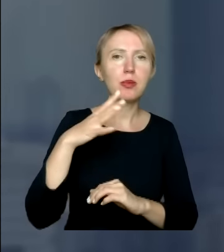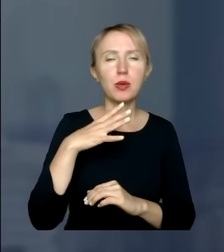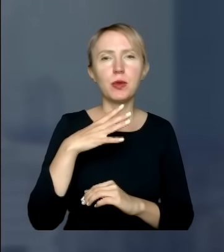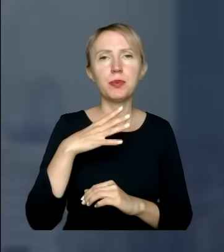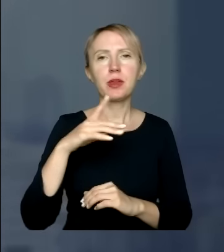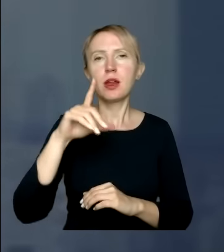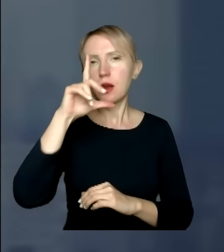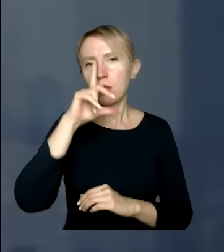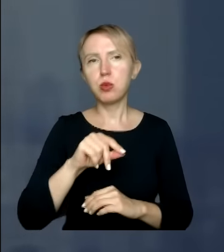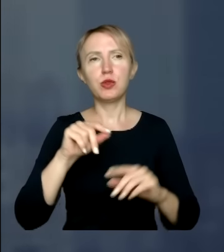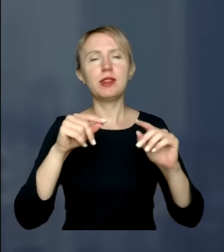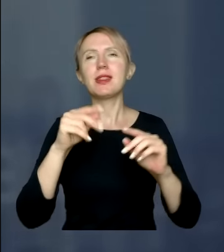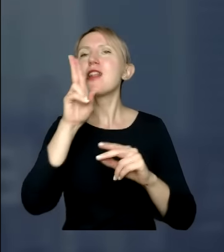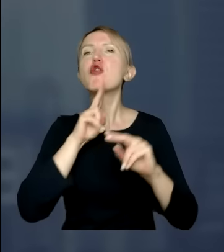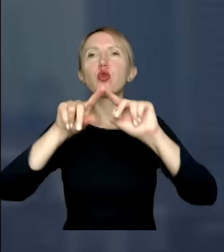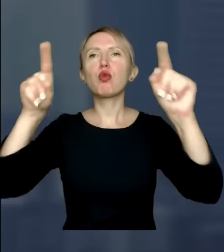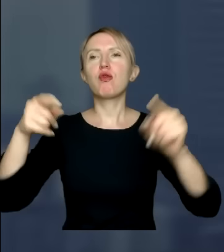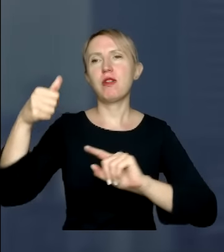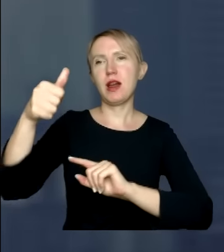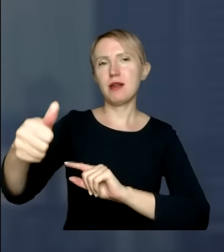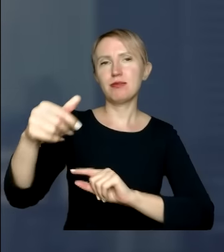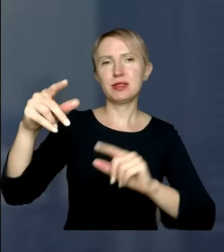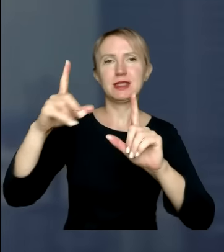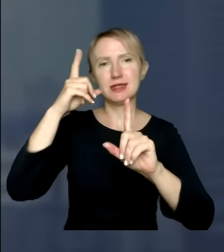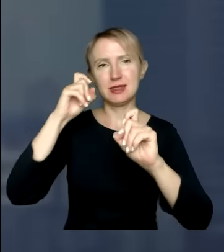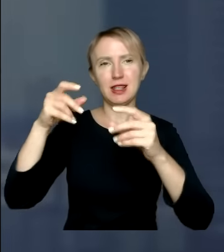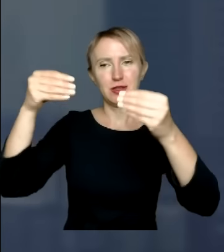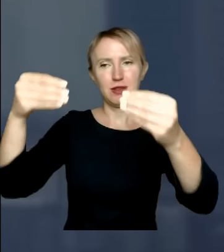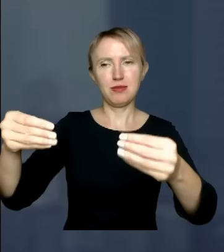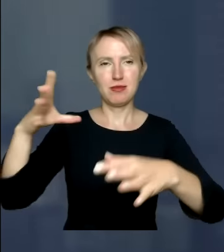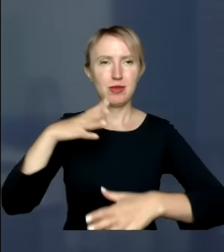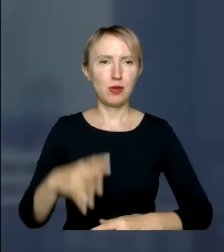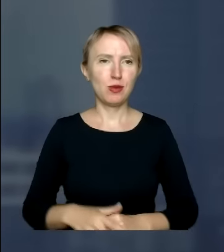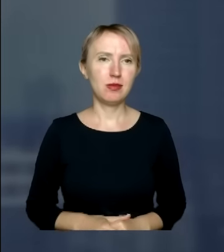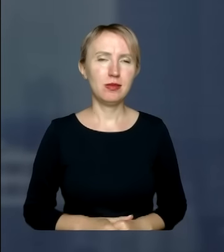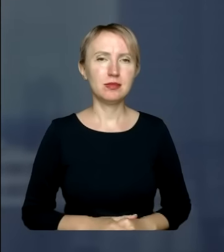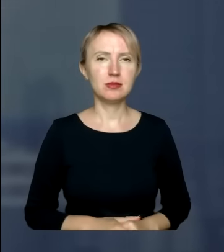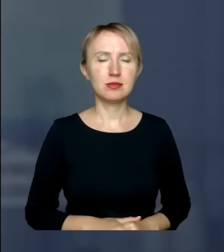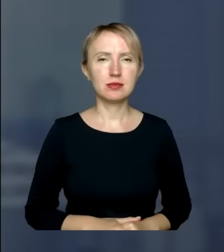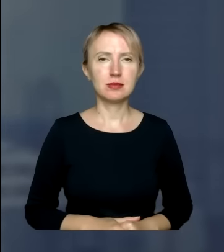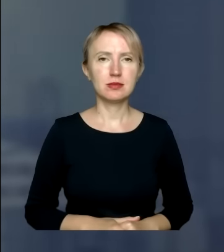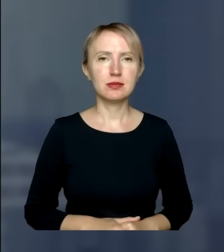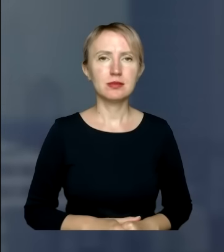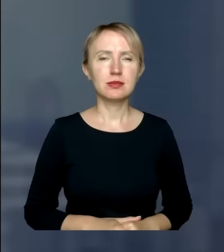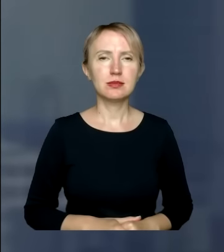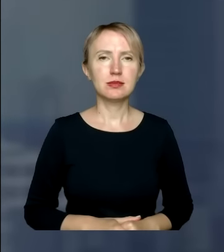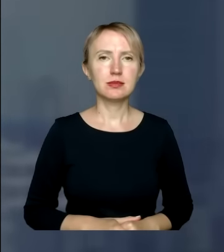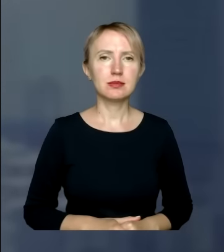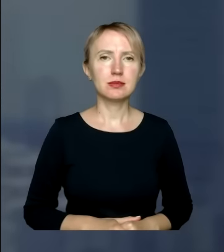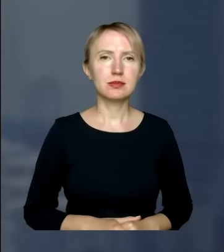ABW wyszło do nich tam na przeszukanie do wspólnego mieszkania No ale dobrze No miejmy